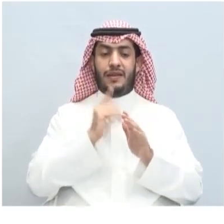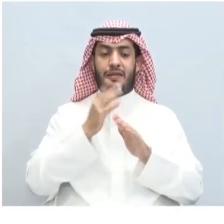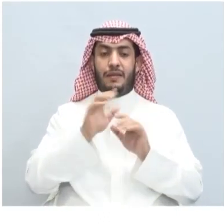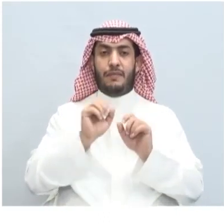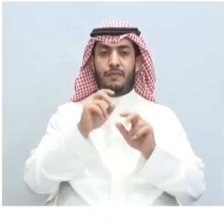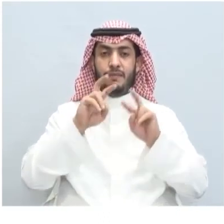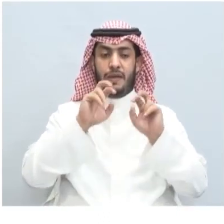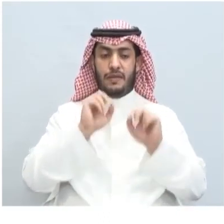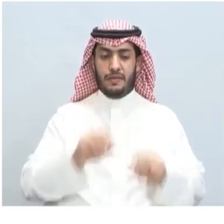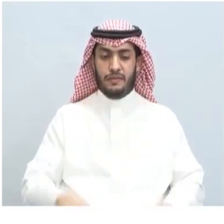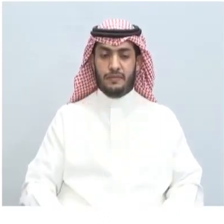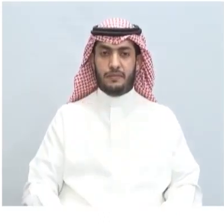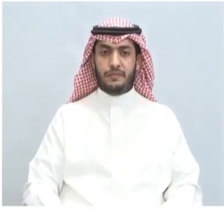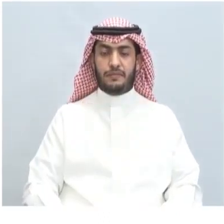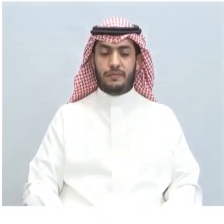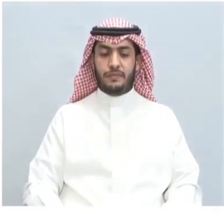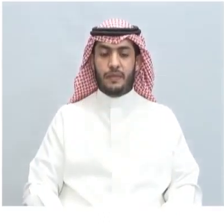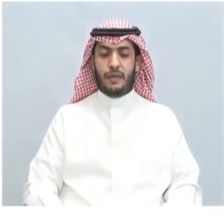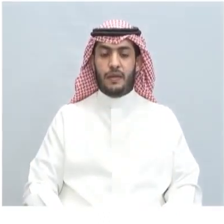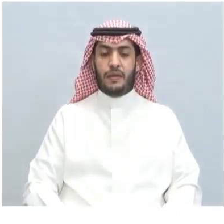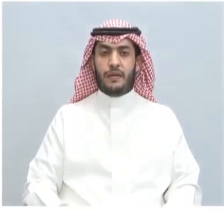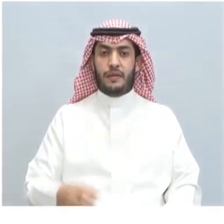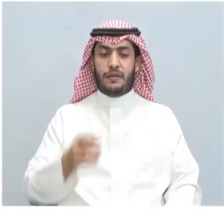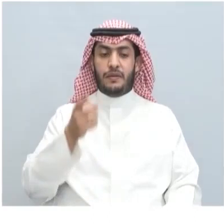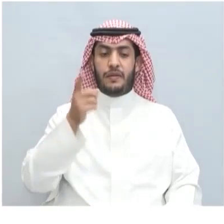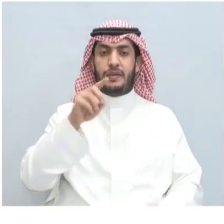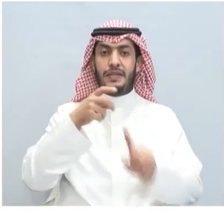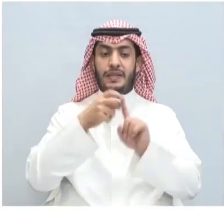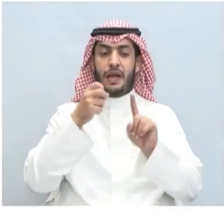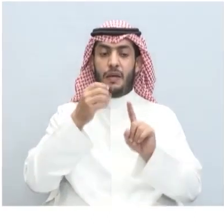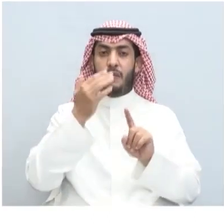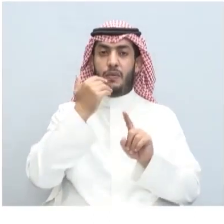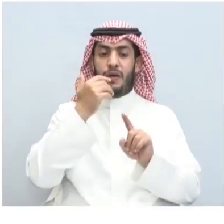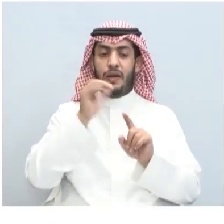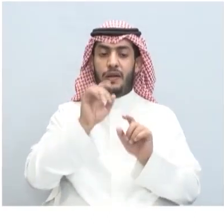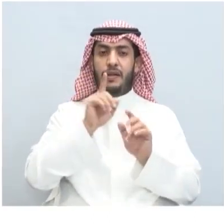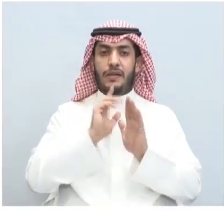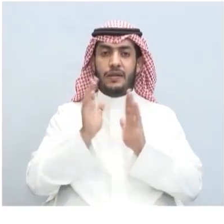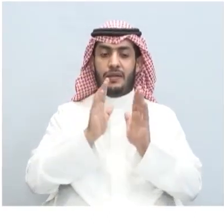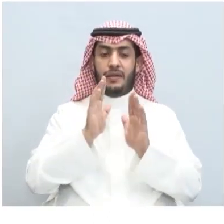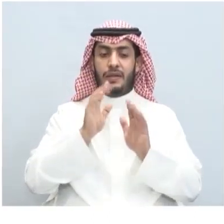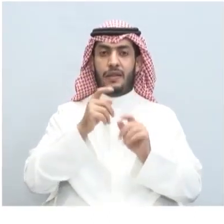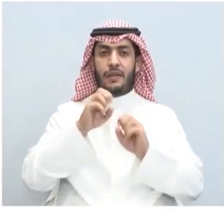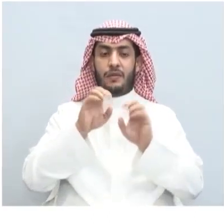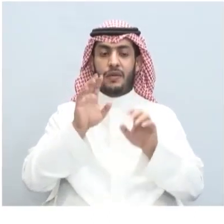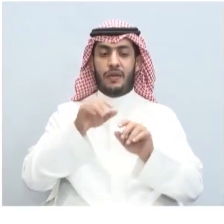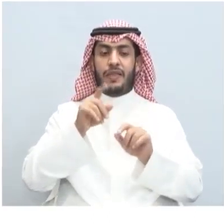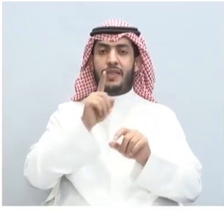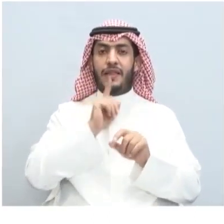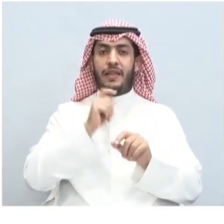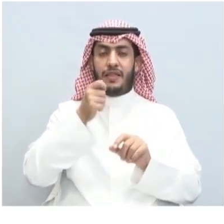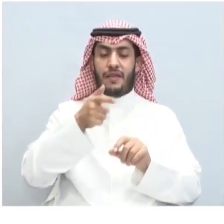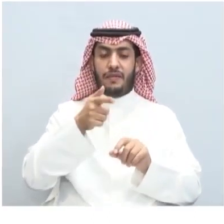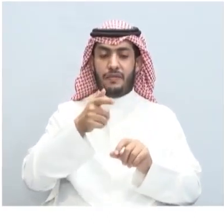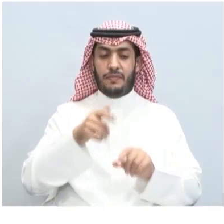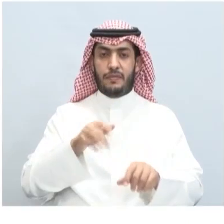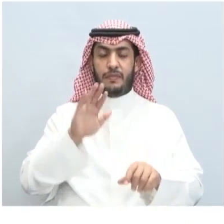يبحث عن التوزيعات ذكرنا ايضا سهم بدون حصه توزيعات وذكرنا ايضا تاريخ الدفع السهم بدون حصه